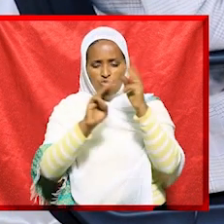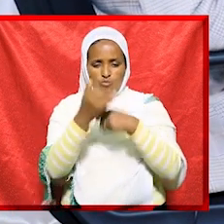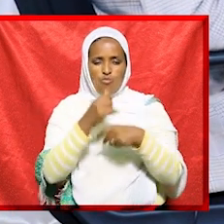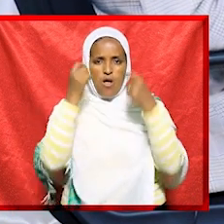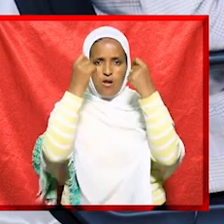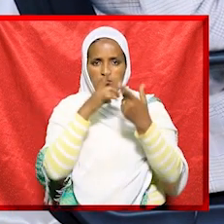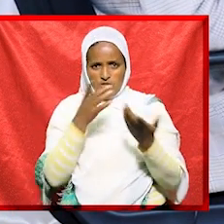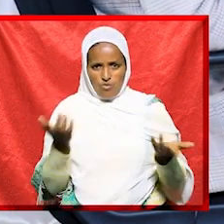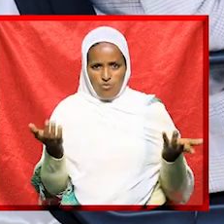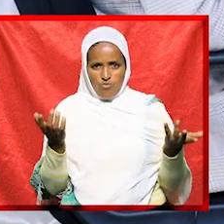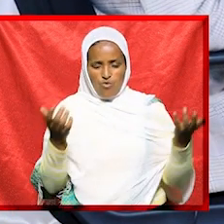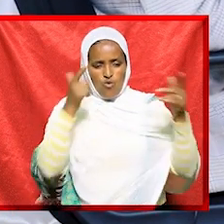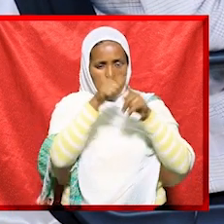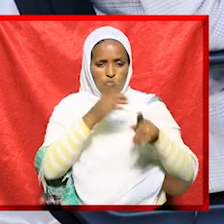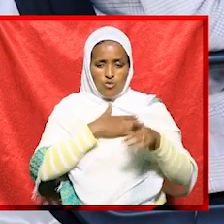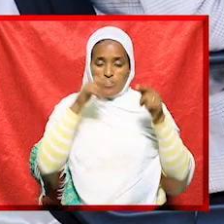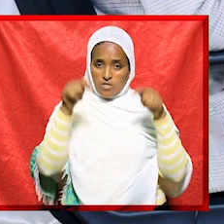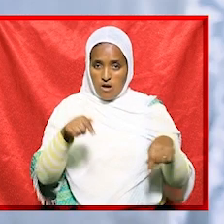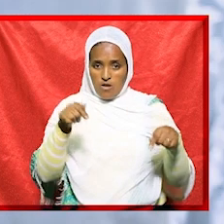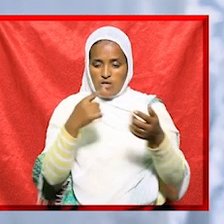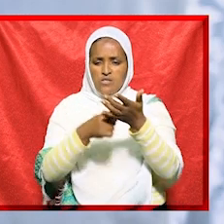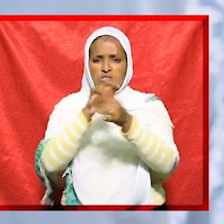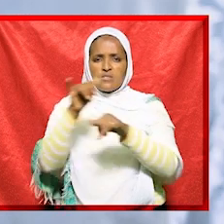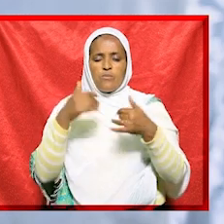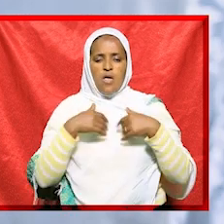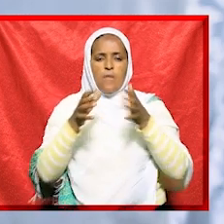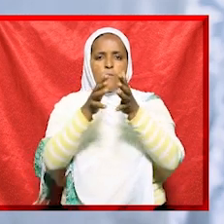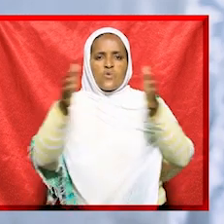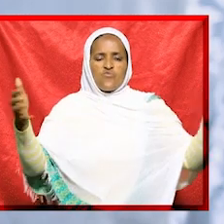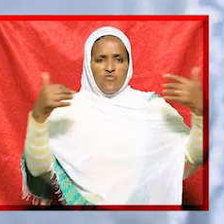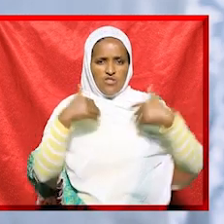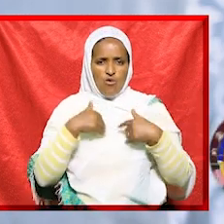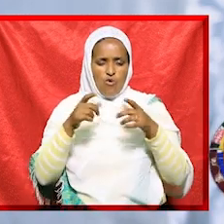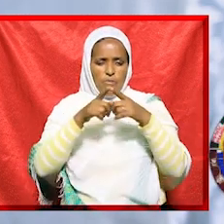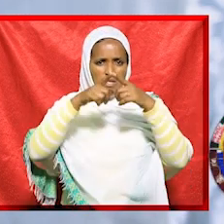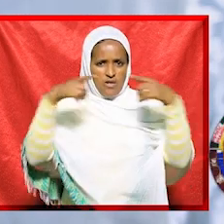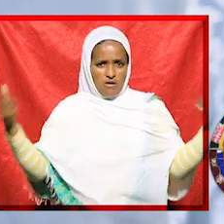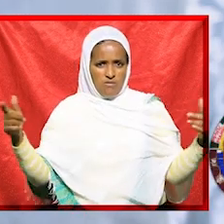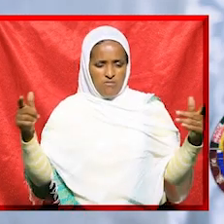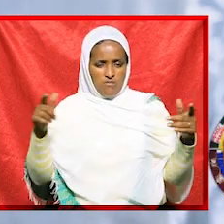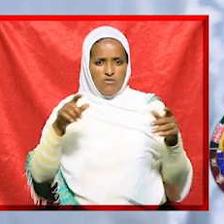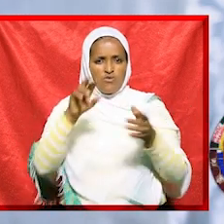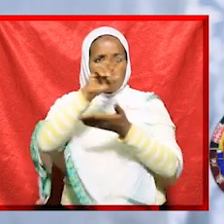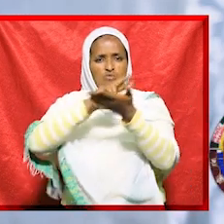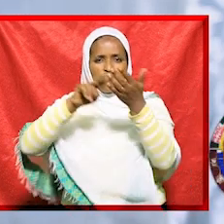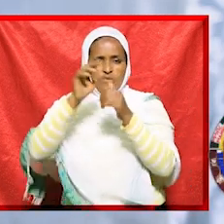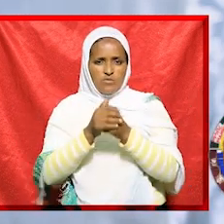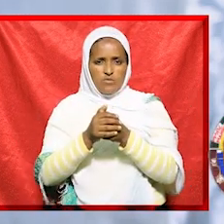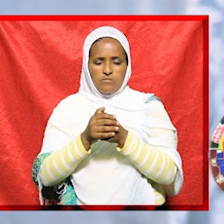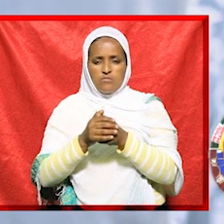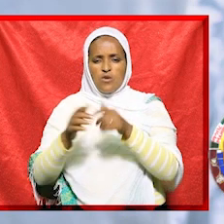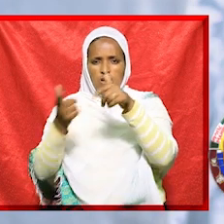ስለዚህ ከላይ እስከታች ችግር መሆኑን አልተረዳነውም ወንድሞቼ ዛሬኮ ለእንደነዚህ አይነት መስፋፋት ያለው